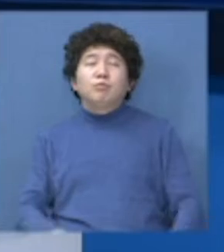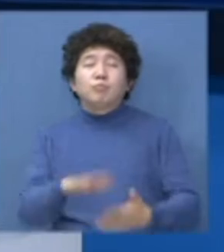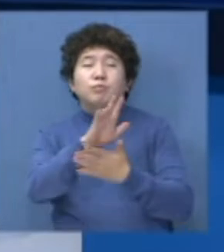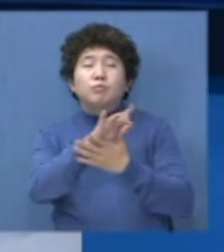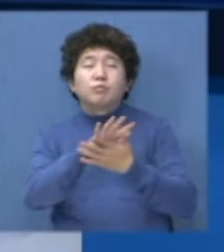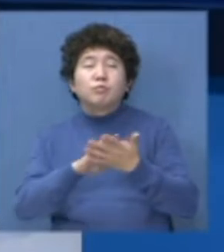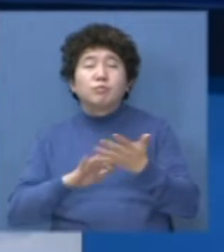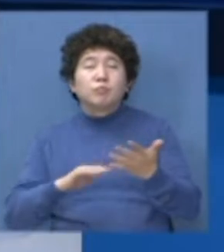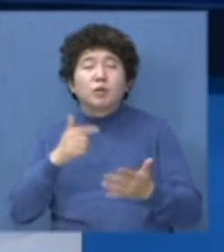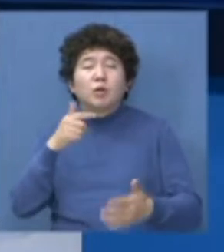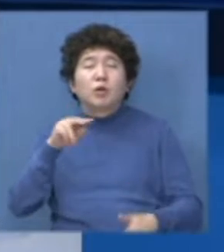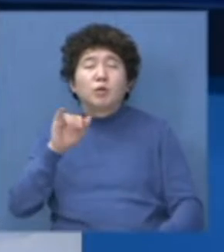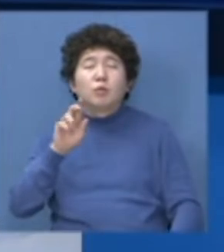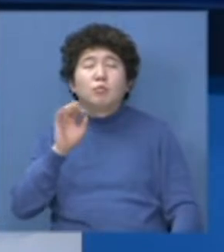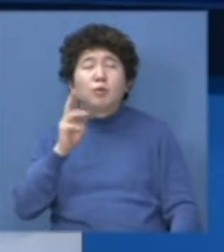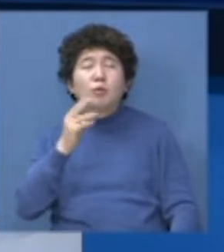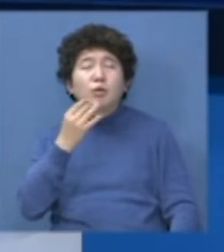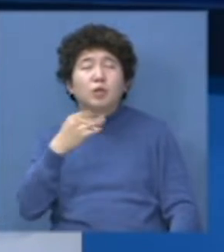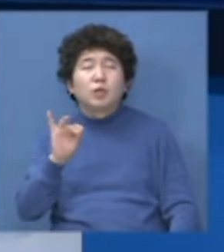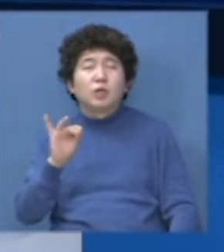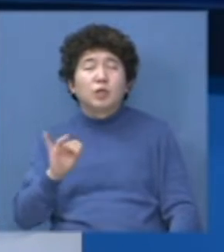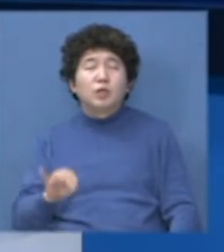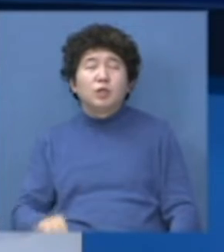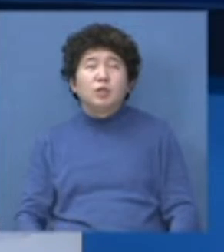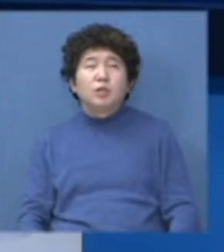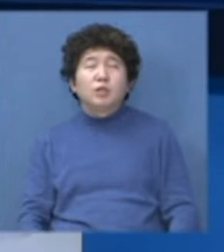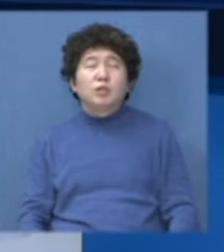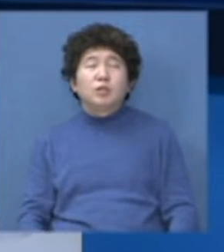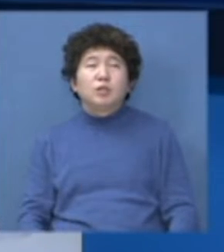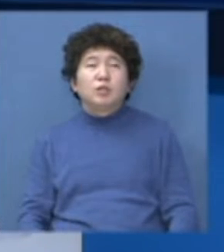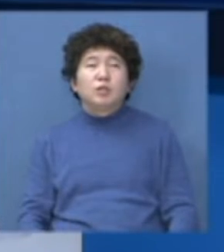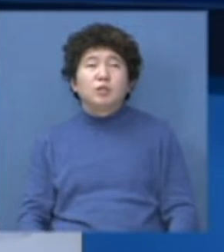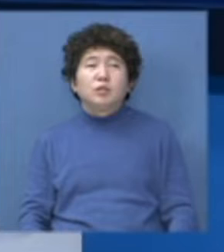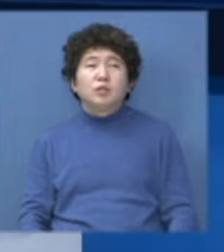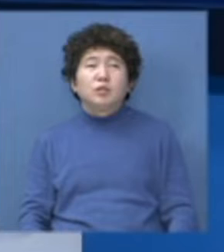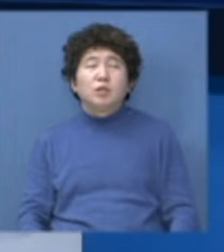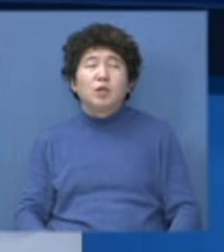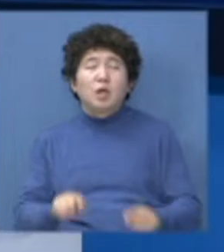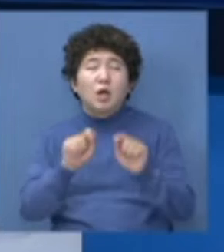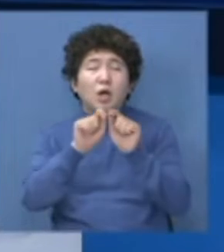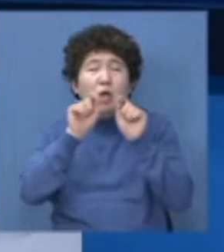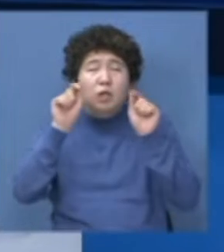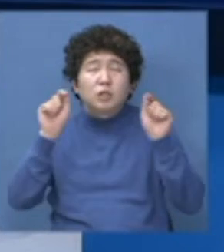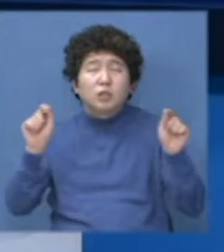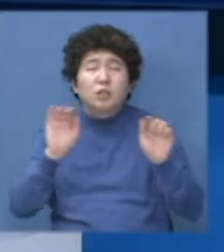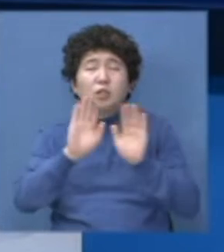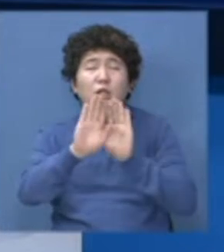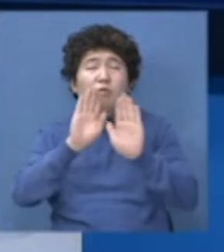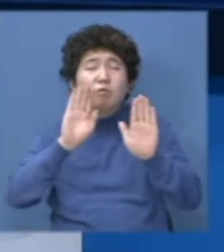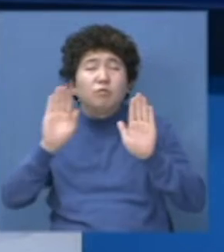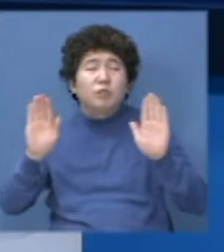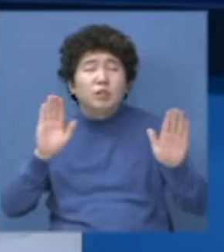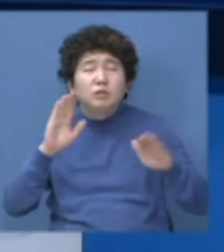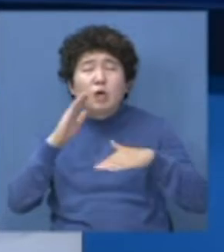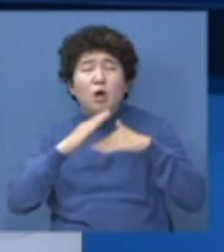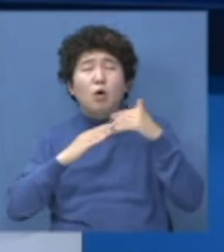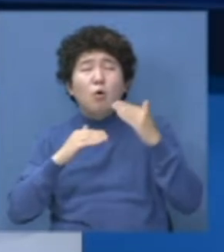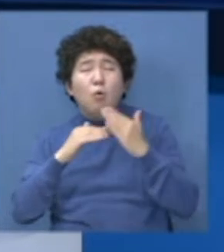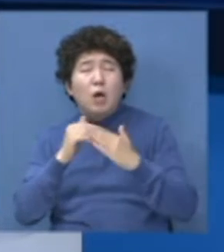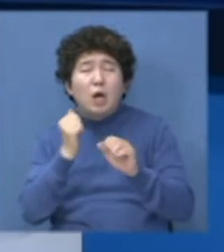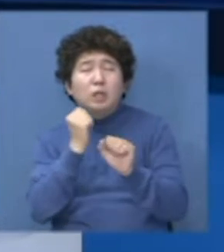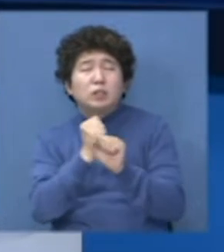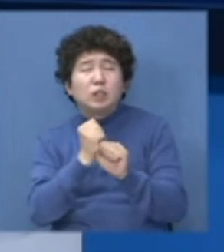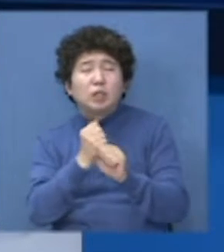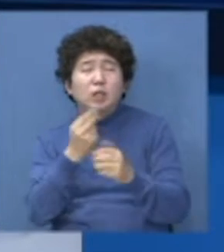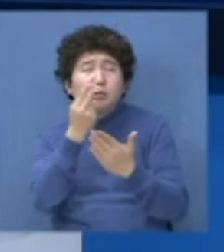Жалғастырамыз. Глубокий ауданында қиял шеруі сәнді қолданбалы бұйымдар көрмесі ашылды. Көрмеге келген көпшілік аудандағы